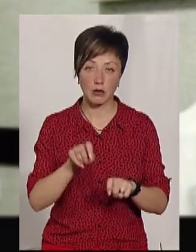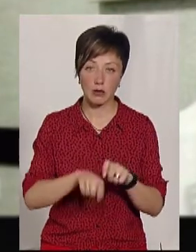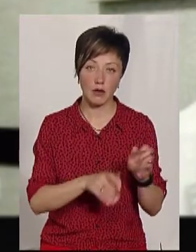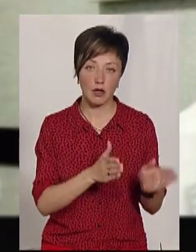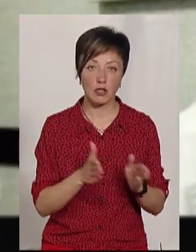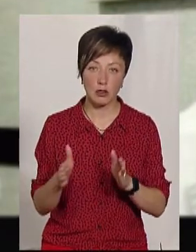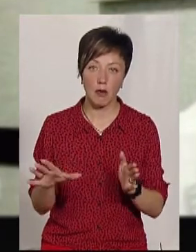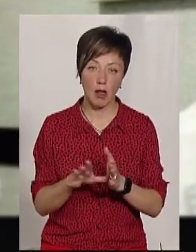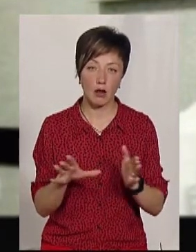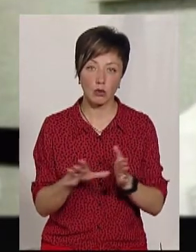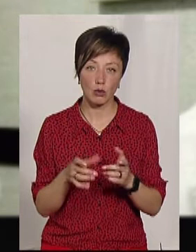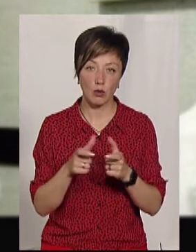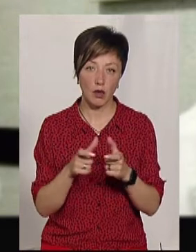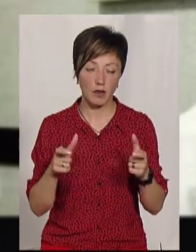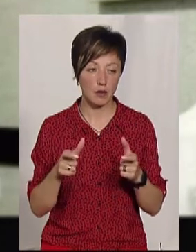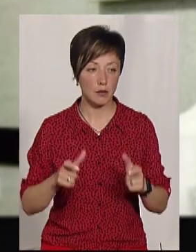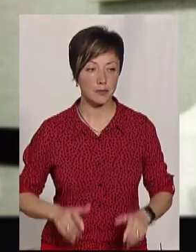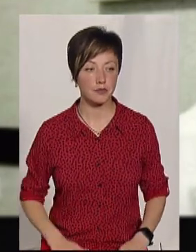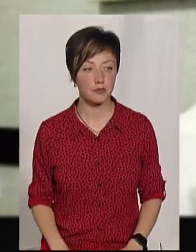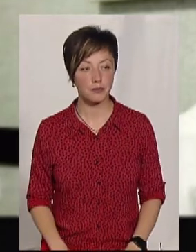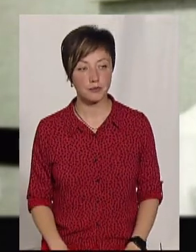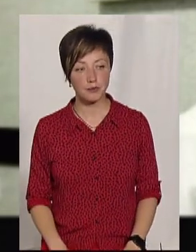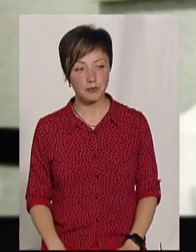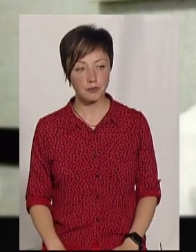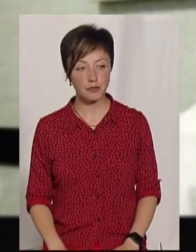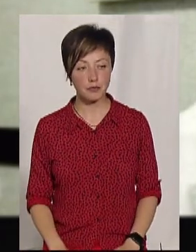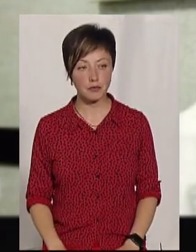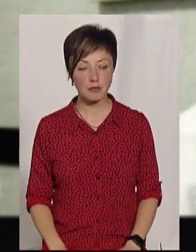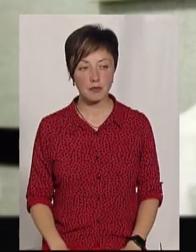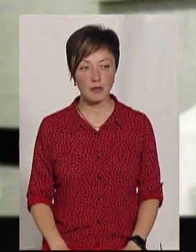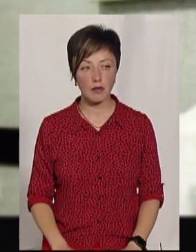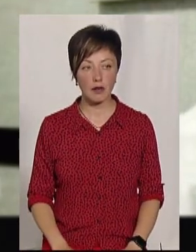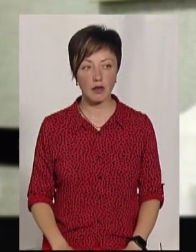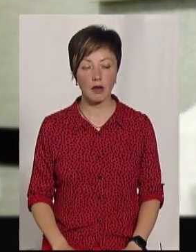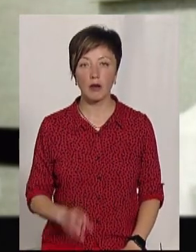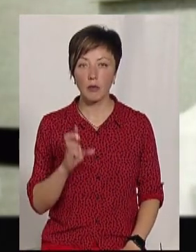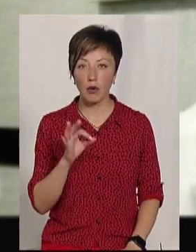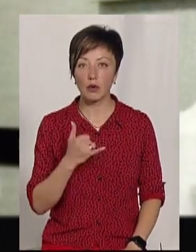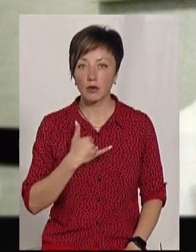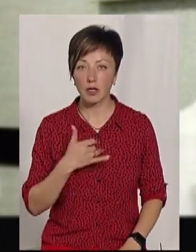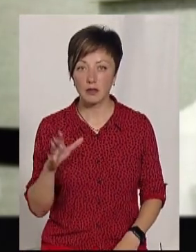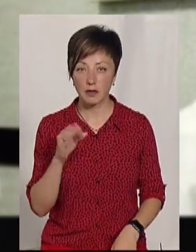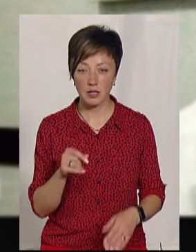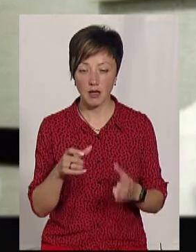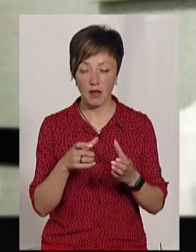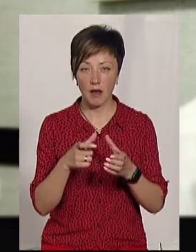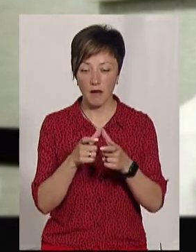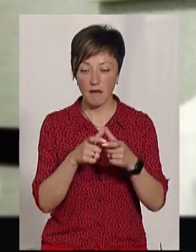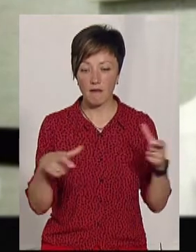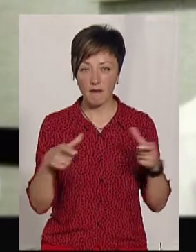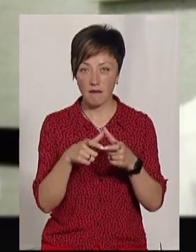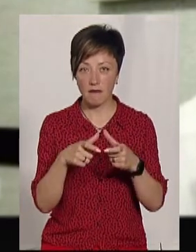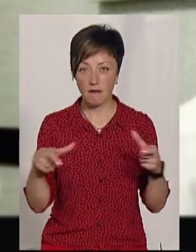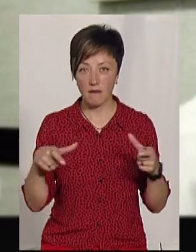запроваджувати вже електронний квиток в тестовому режимі, оскільки в нас вже валідатори всіх тролейбусів на сьогоднішній